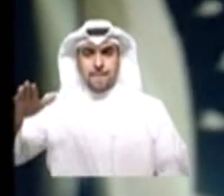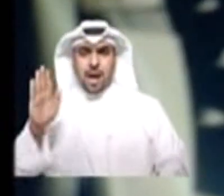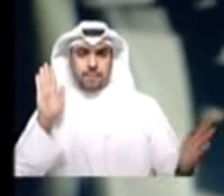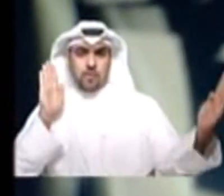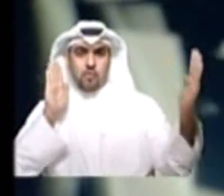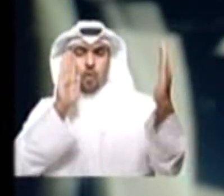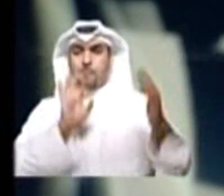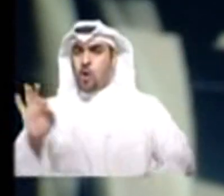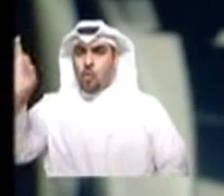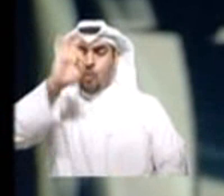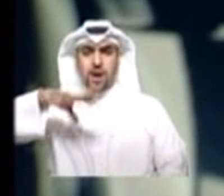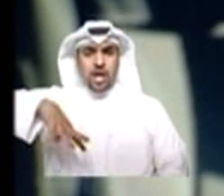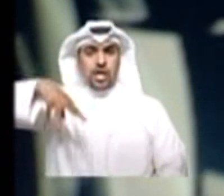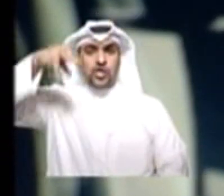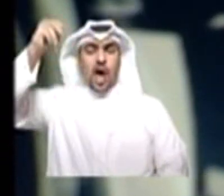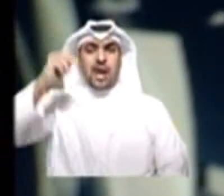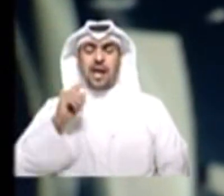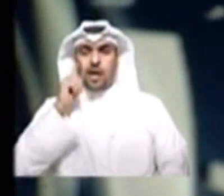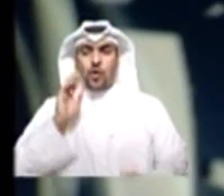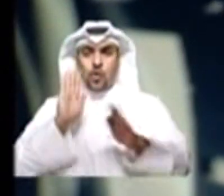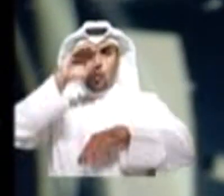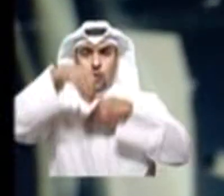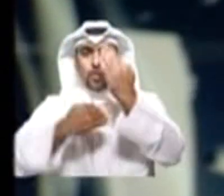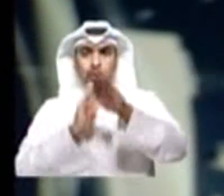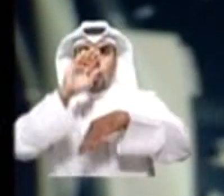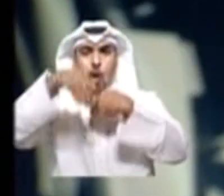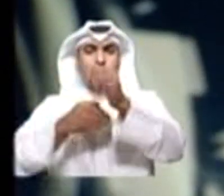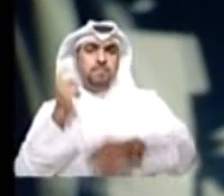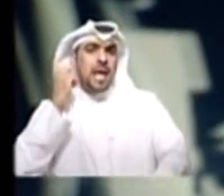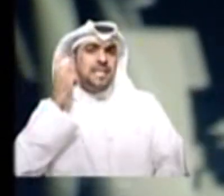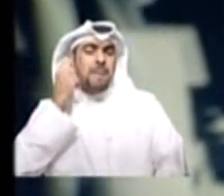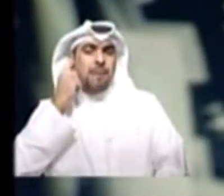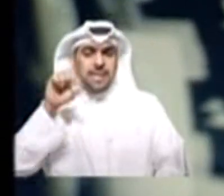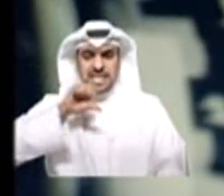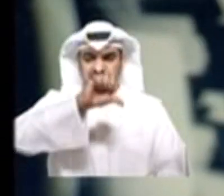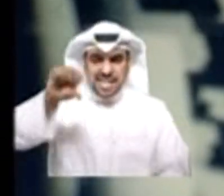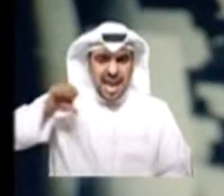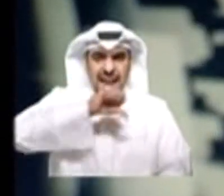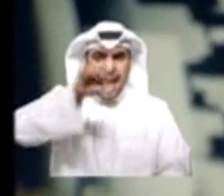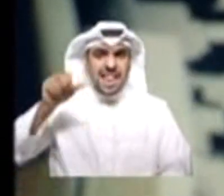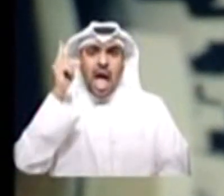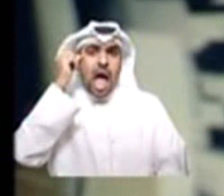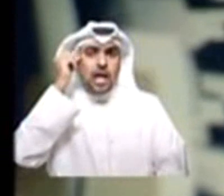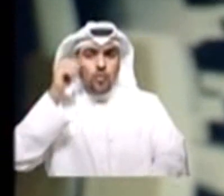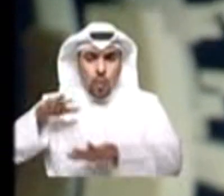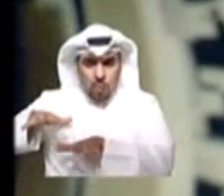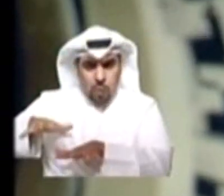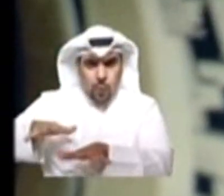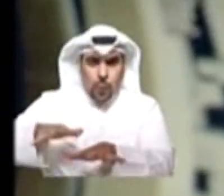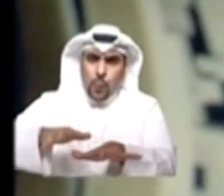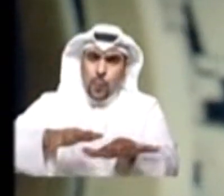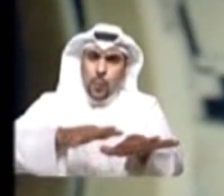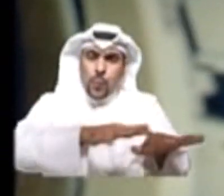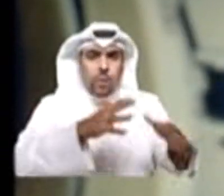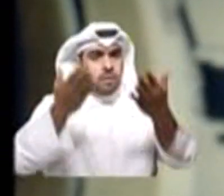لشاليهات الدوحة بمنطقة جون الكويت، فقد قامت الهيئة العامة للبيئة بالعمل على تفعيل خططها لمتابعة هذه